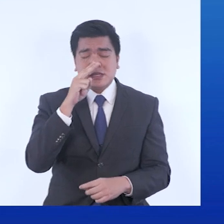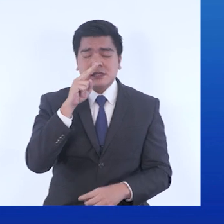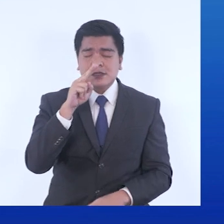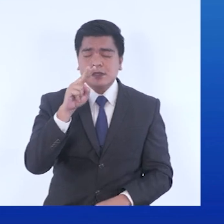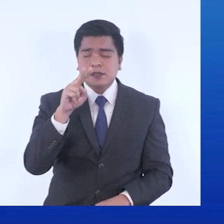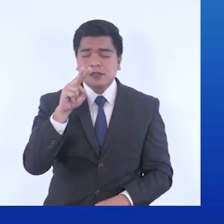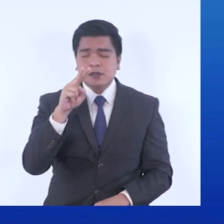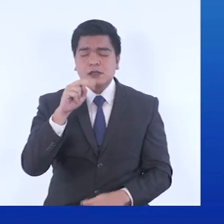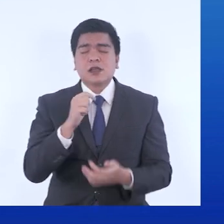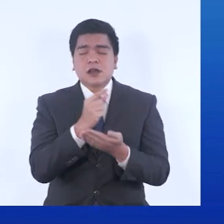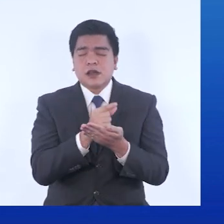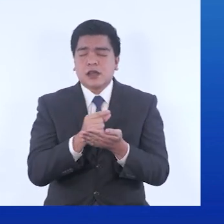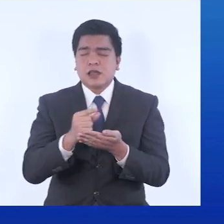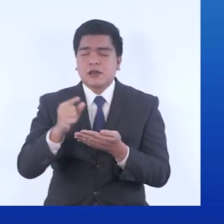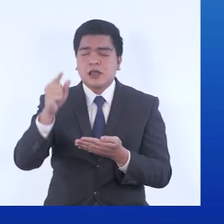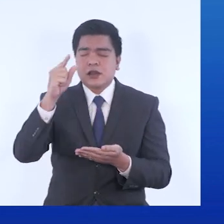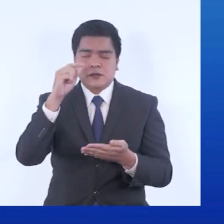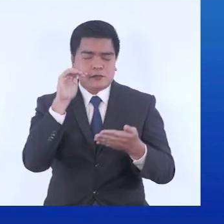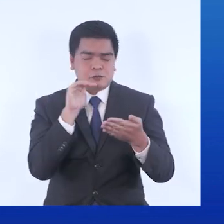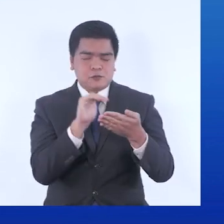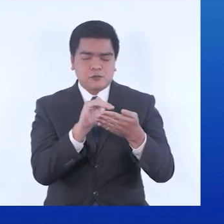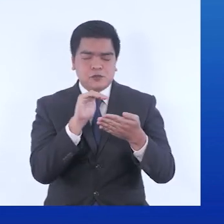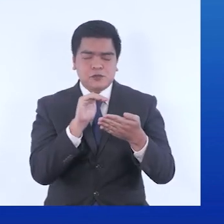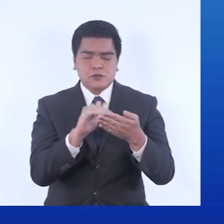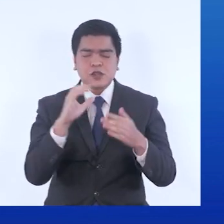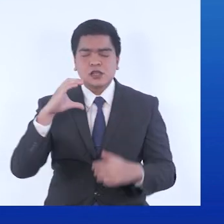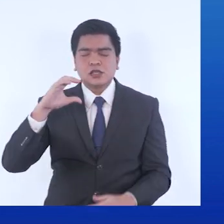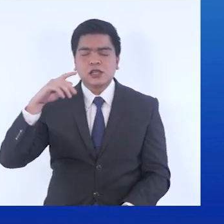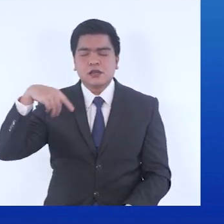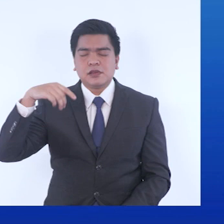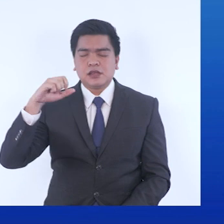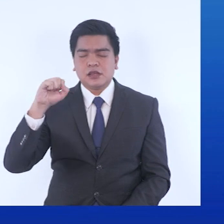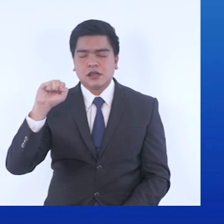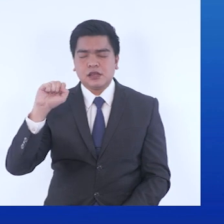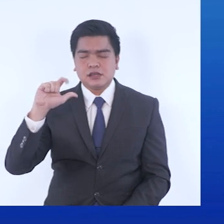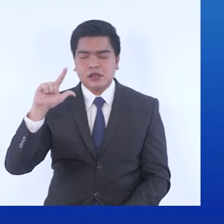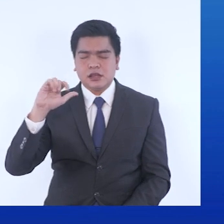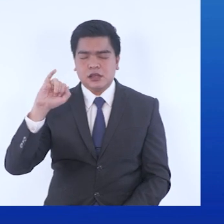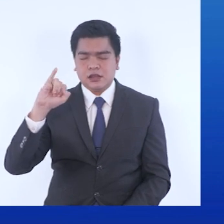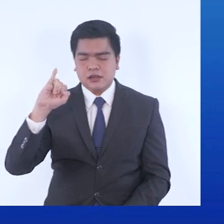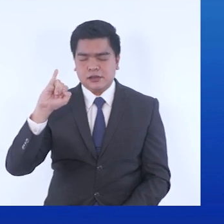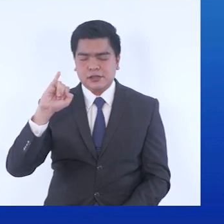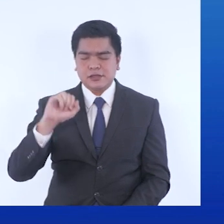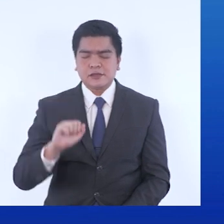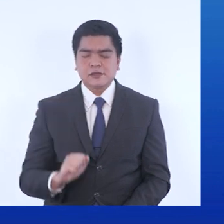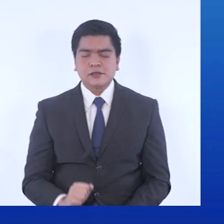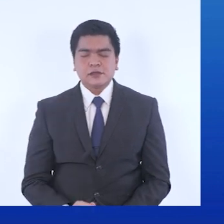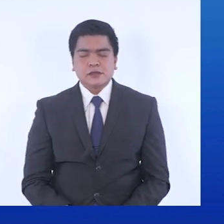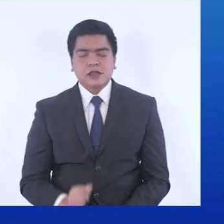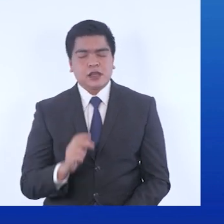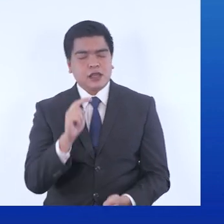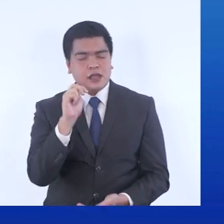po namin ang pagtatapos ng mga nagsipag-aral sa Certification Program for Sign Language